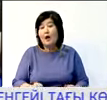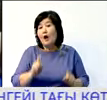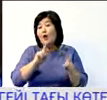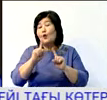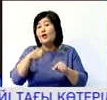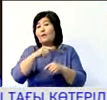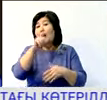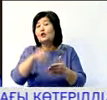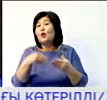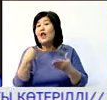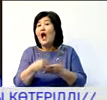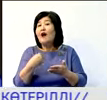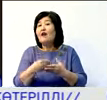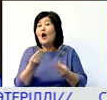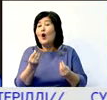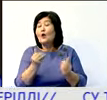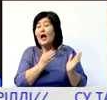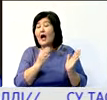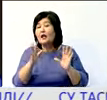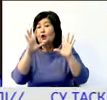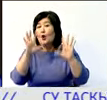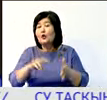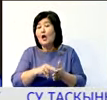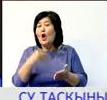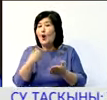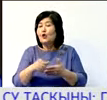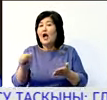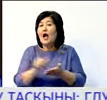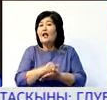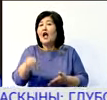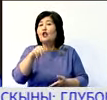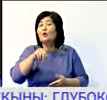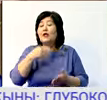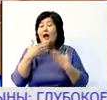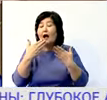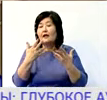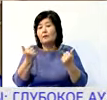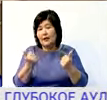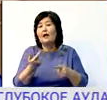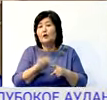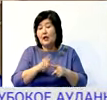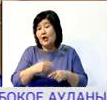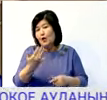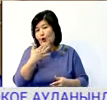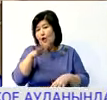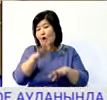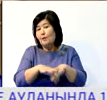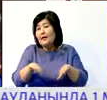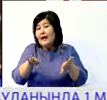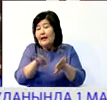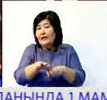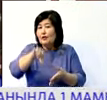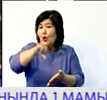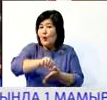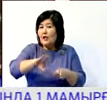Отырыстың басты сұрағы валюталық реттеу туралы заң жобасы. Құжатты депутаттар қарап, бірінші оқылымда мақұлдады. Енді Ұлттық банктің теңдесіз